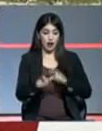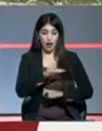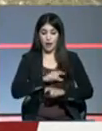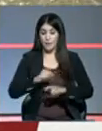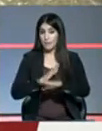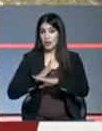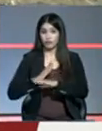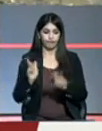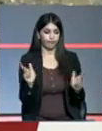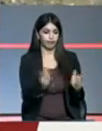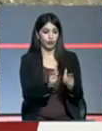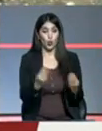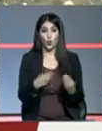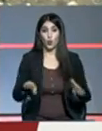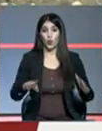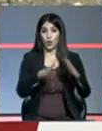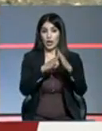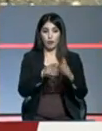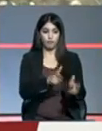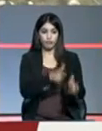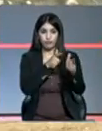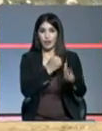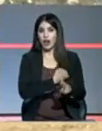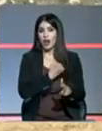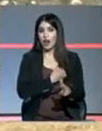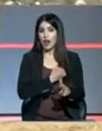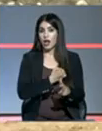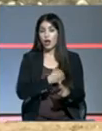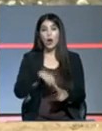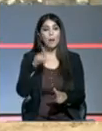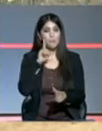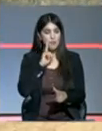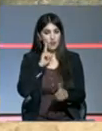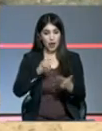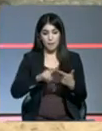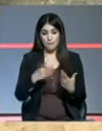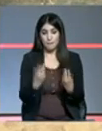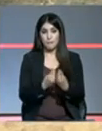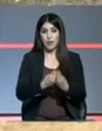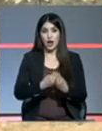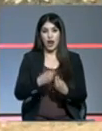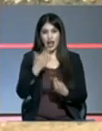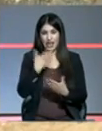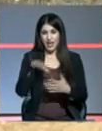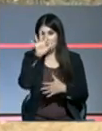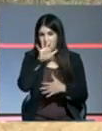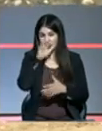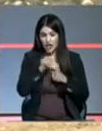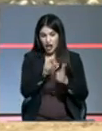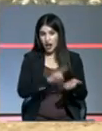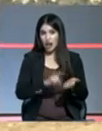جسرين هنا قضى على العصر الارهابي التونسيه وزوجته ذات الاصول الاسيويه مكان